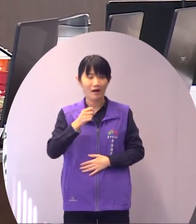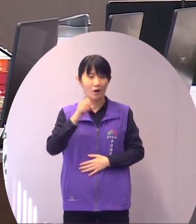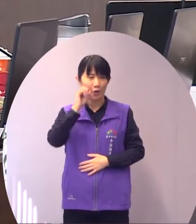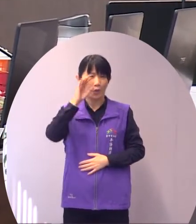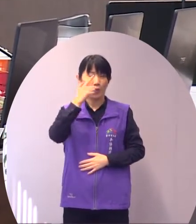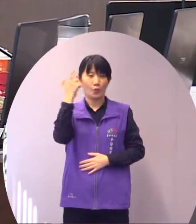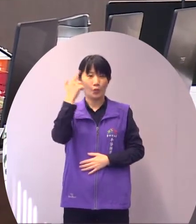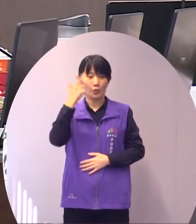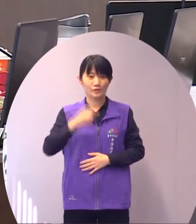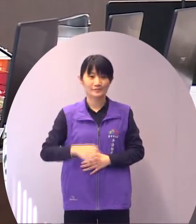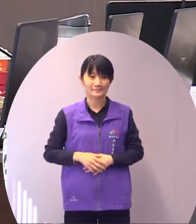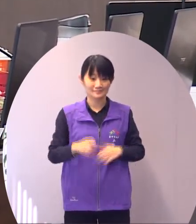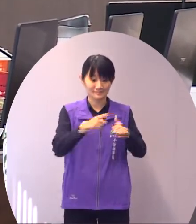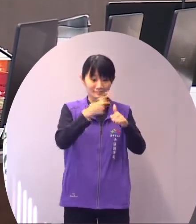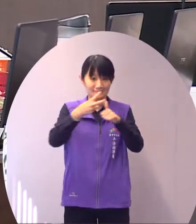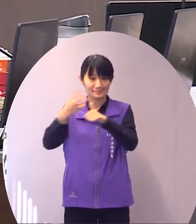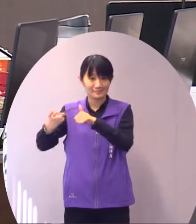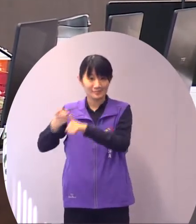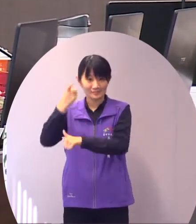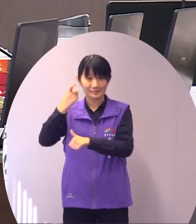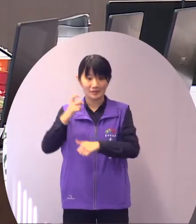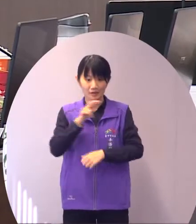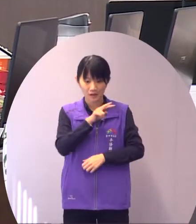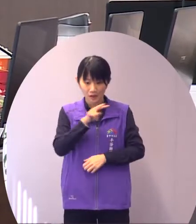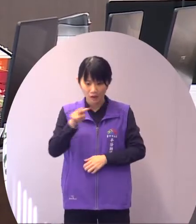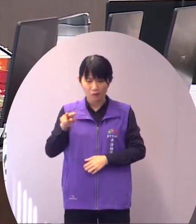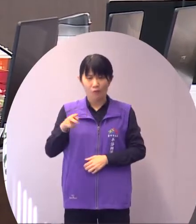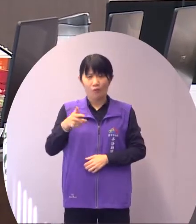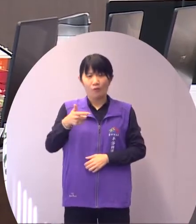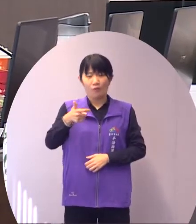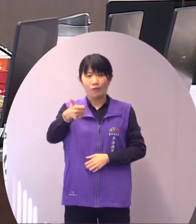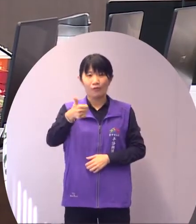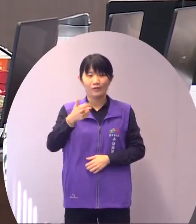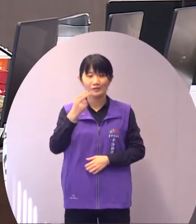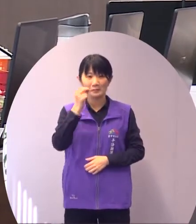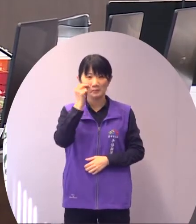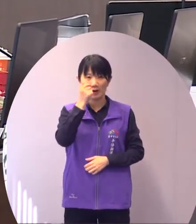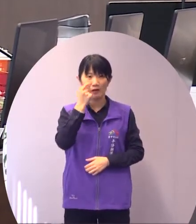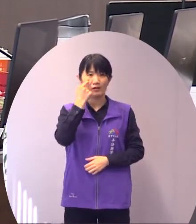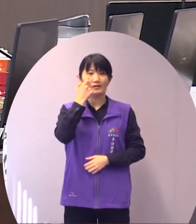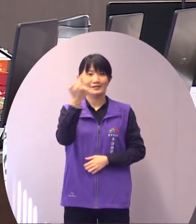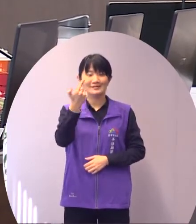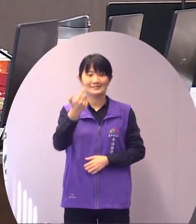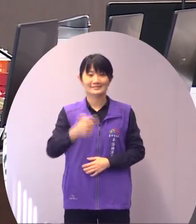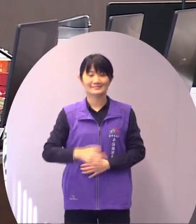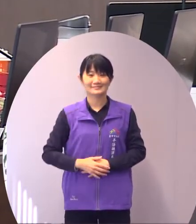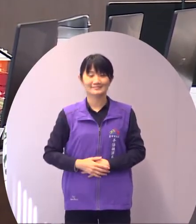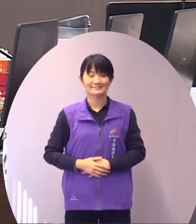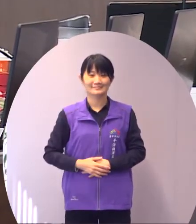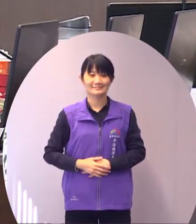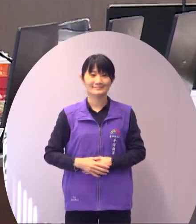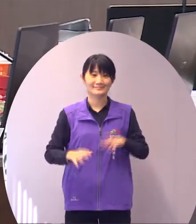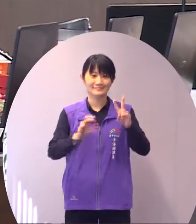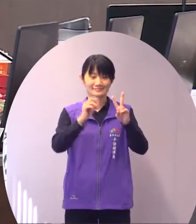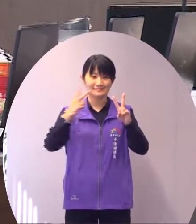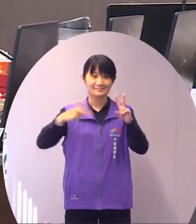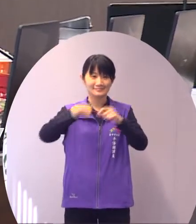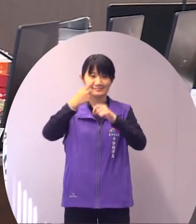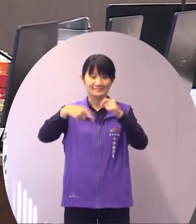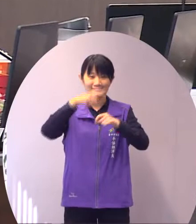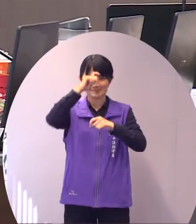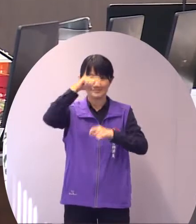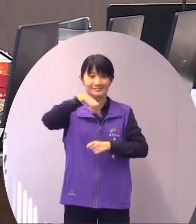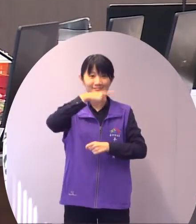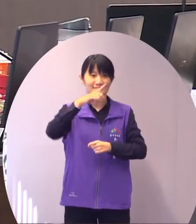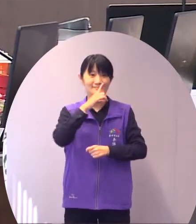出来的前十大大家都知道那个重磅登场，所以在这里也跟大家分享，那2022希望大家带